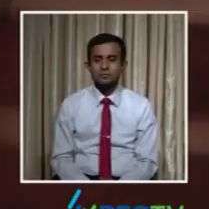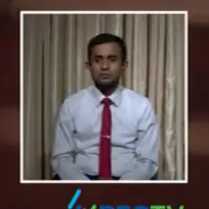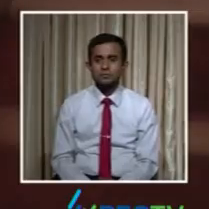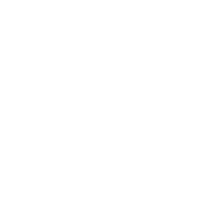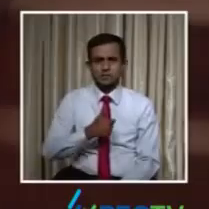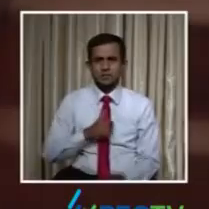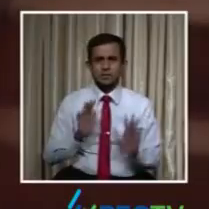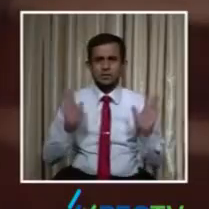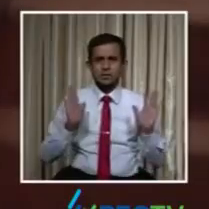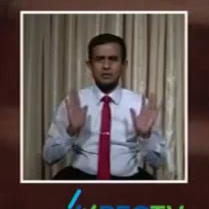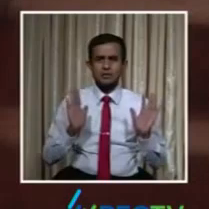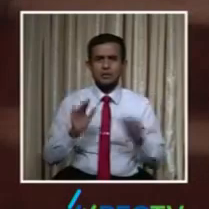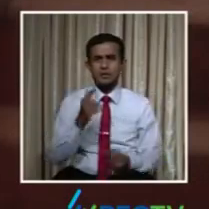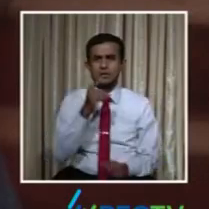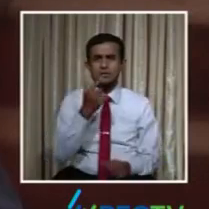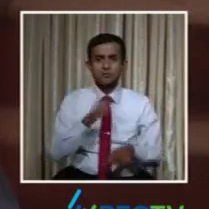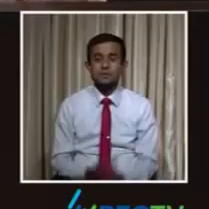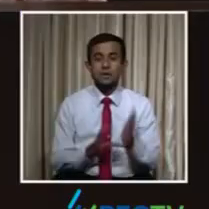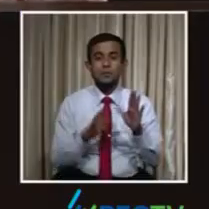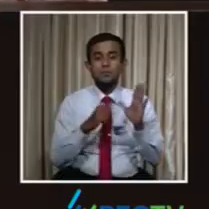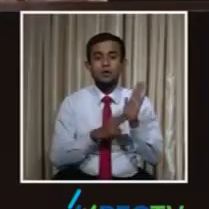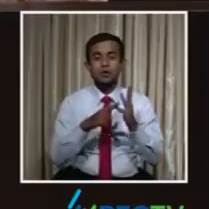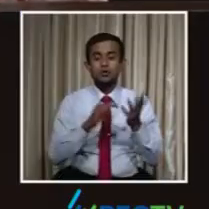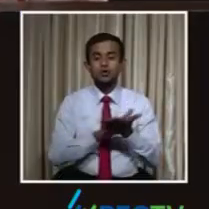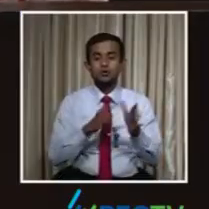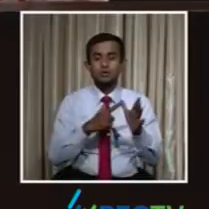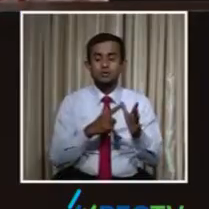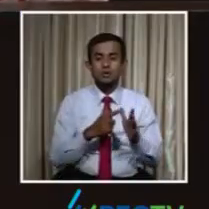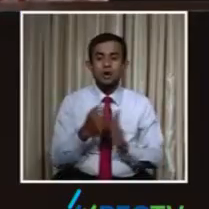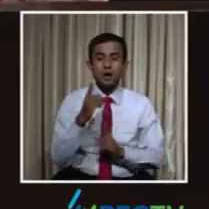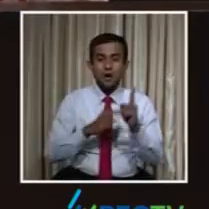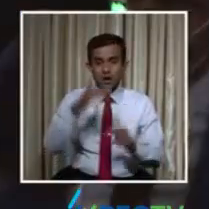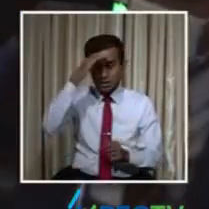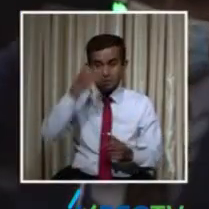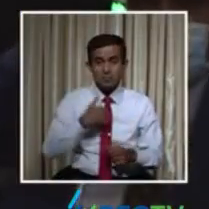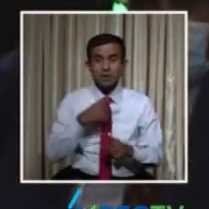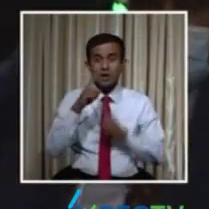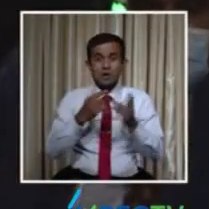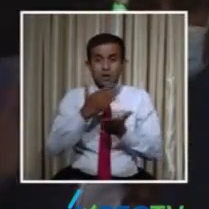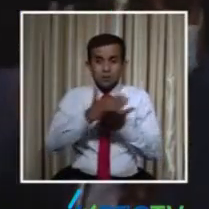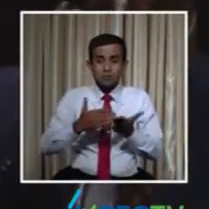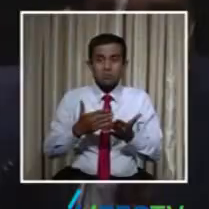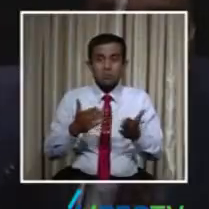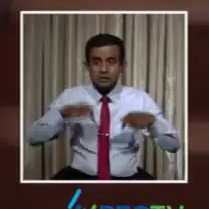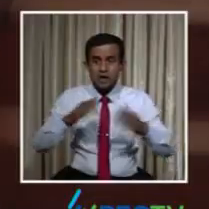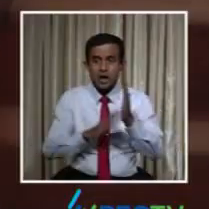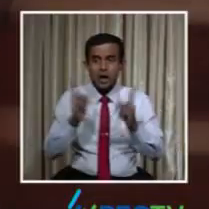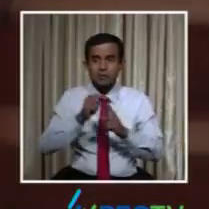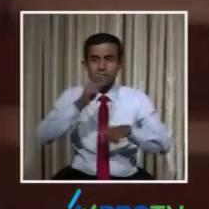මේක එකඟ වෙන්නේ නැහැ. පයින් පස්සේ අමෙතුමාට දීලා මේක අවසන් කරන්න ඕන. අරු කතානායකතුමනි මගේ කතාව ඉතුරු ටික මම ඉවර කරන්න කියනවා.